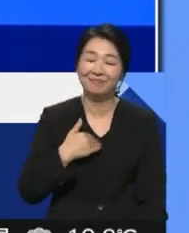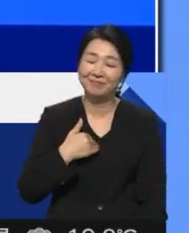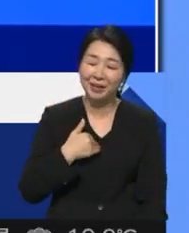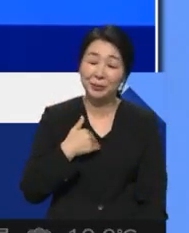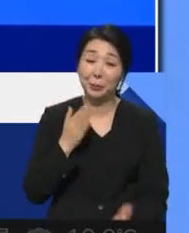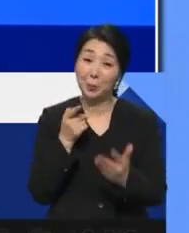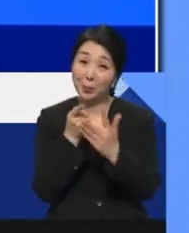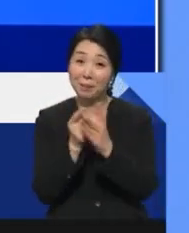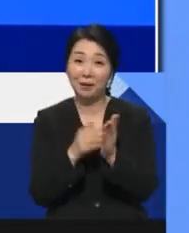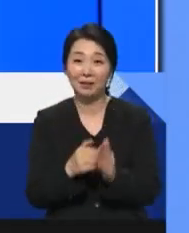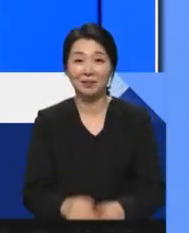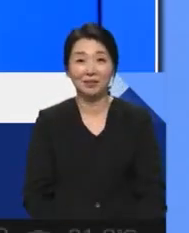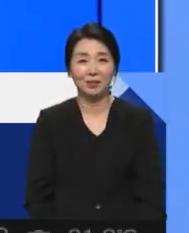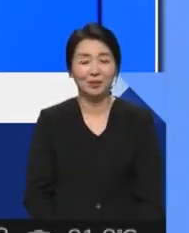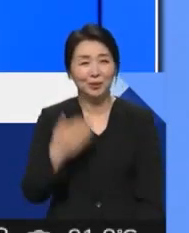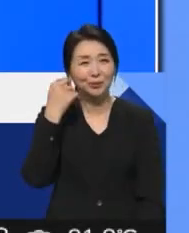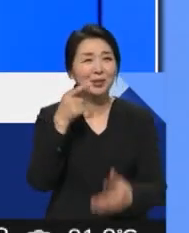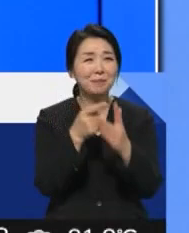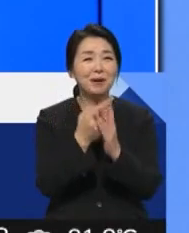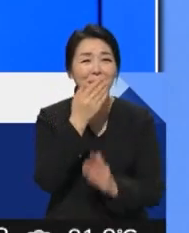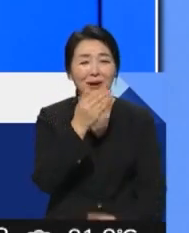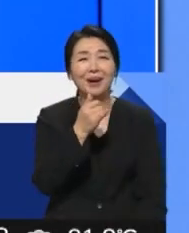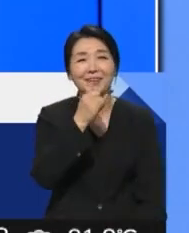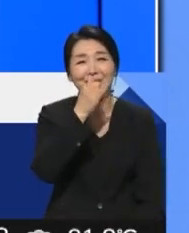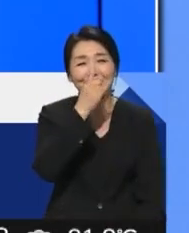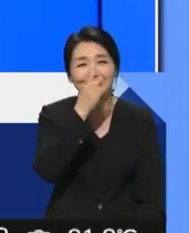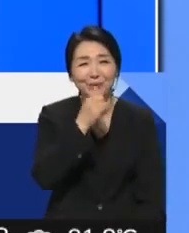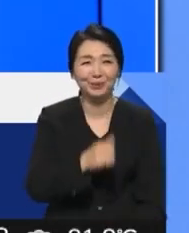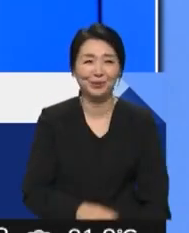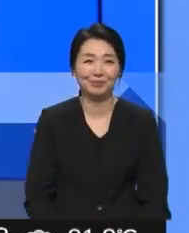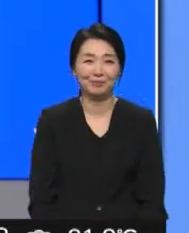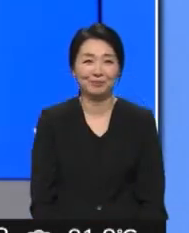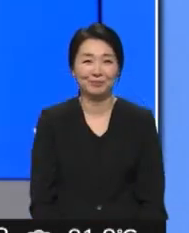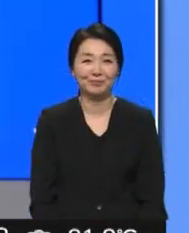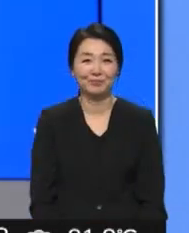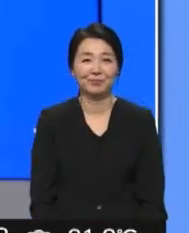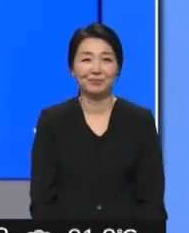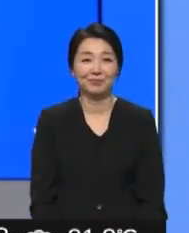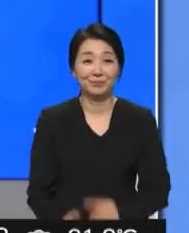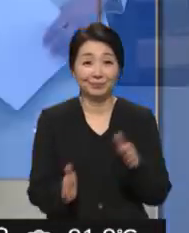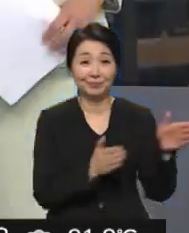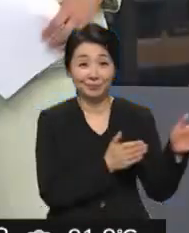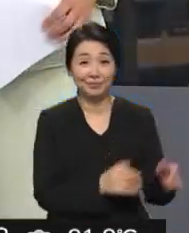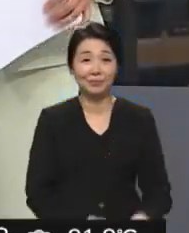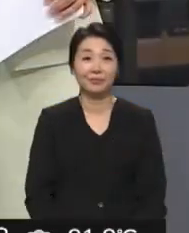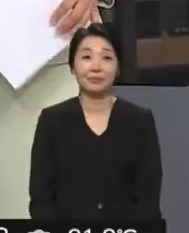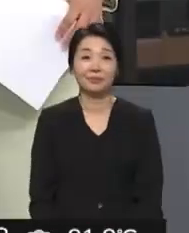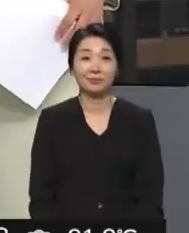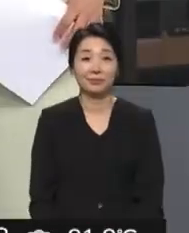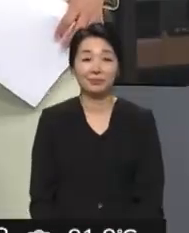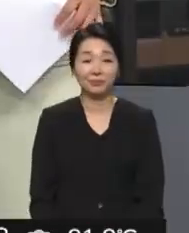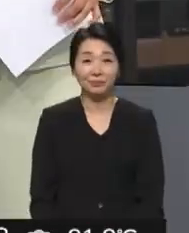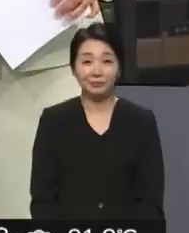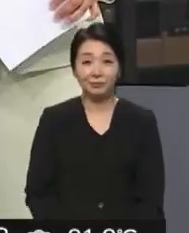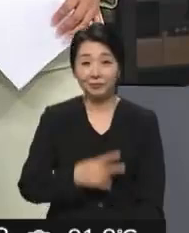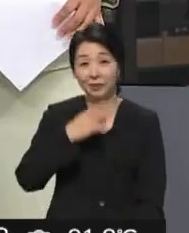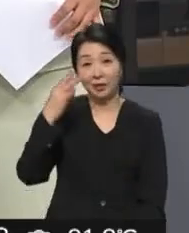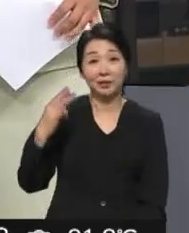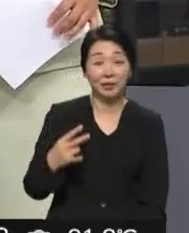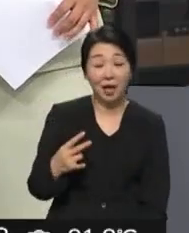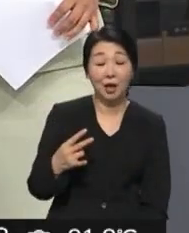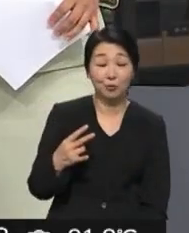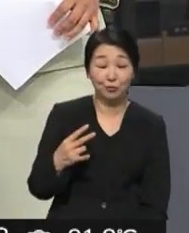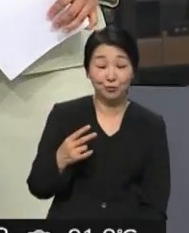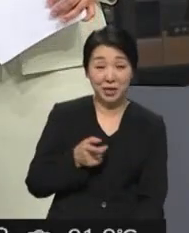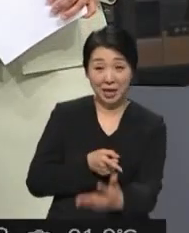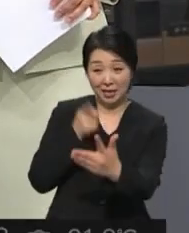좀 맞췄네요. 네. 아, 뭐 누구나 맞출 수 있는 뭐 그런 수준의 얘기였지만. 네, 저 류 실장,